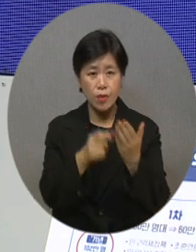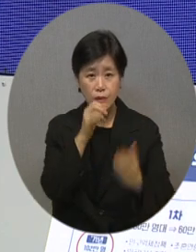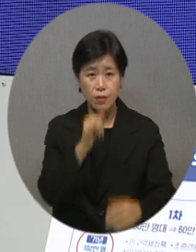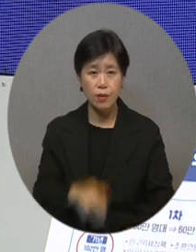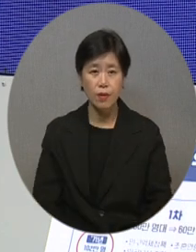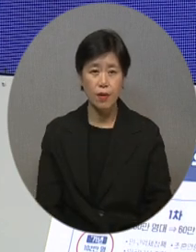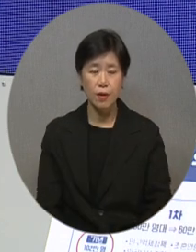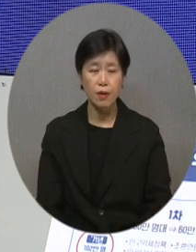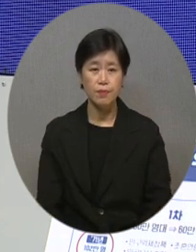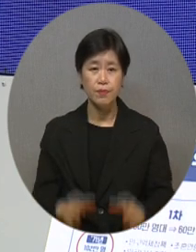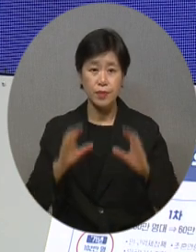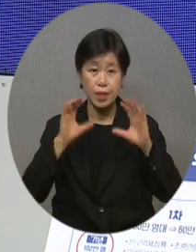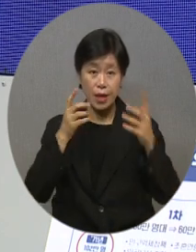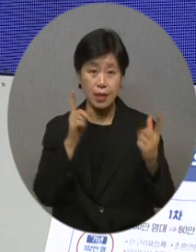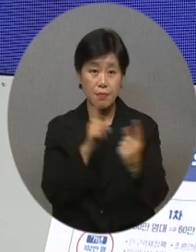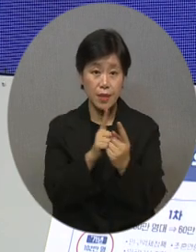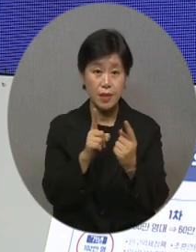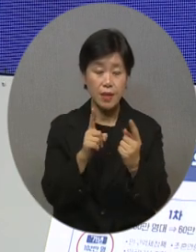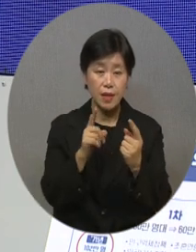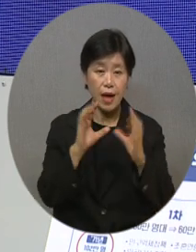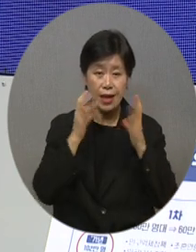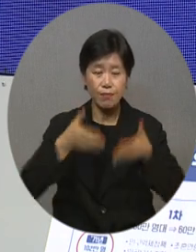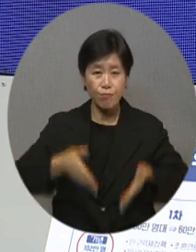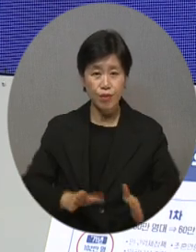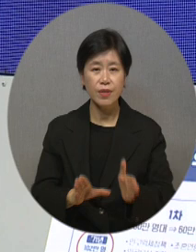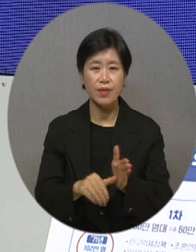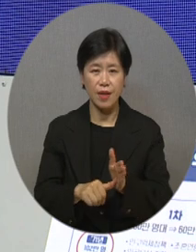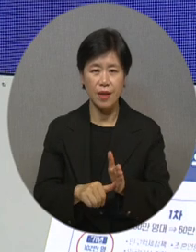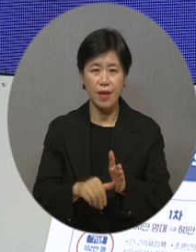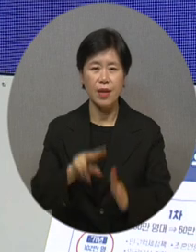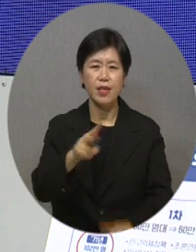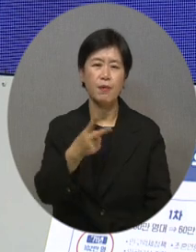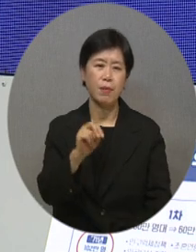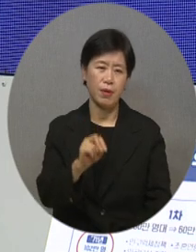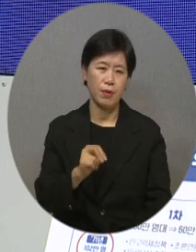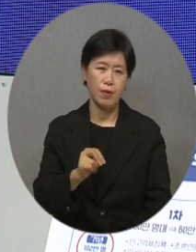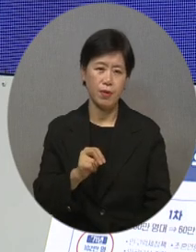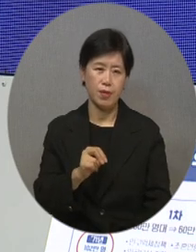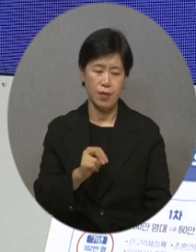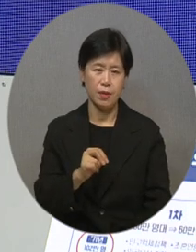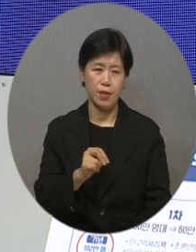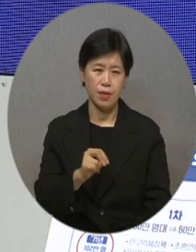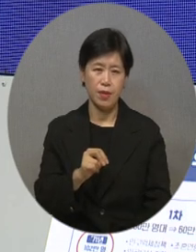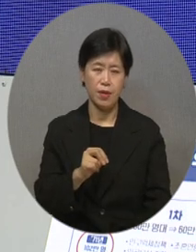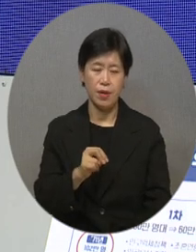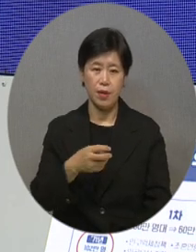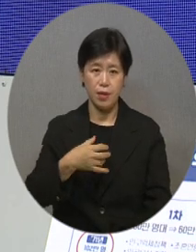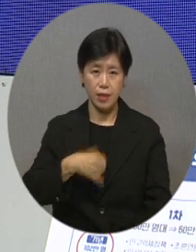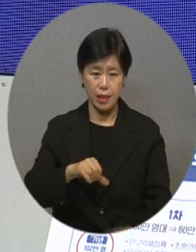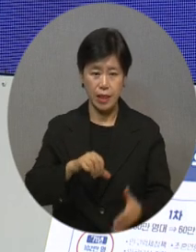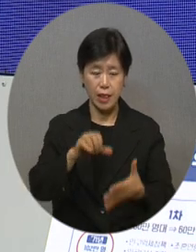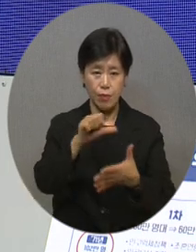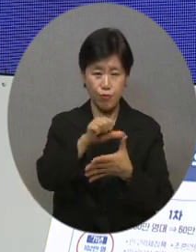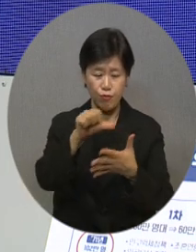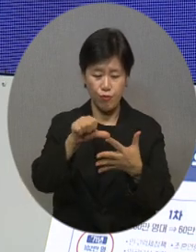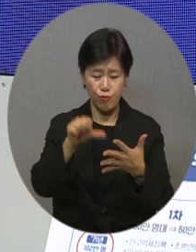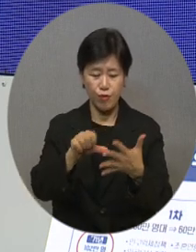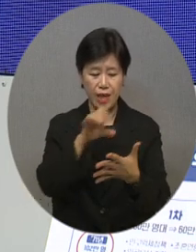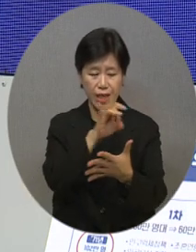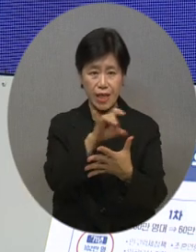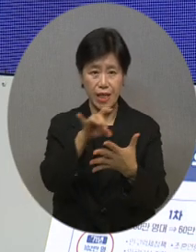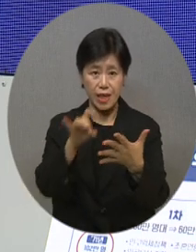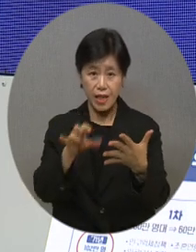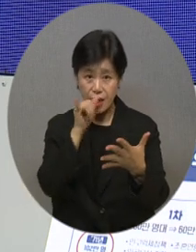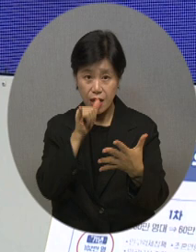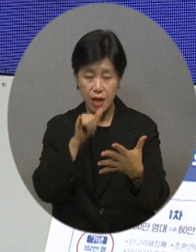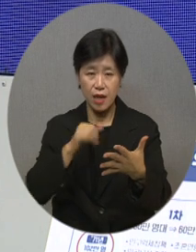그 저희가 200만 원을 주고 있는데요. 지금은 첫째, 둘째, 셋째가 똑같았었습니다. 그런데 앞으로는 첫째는